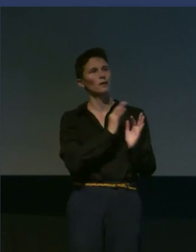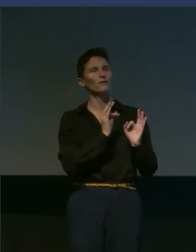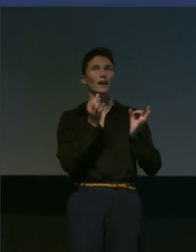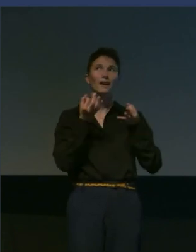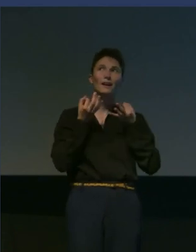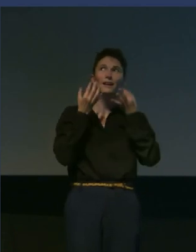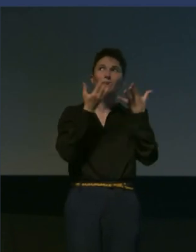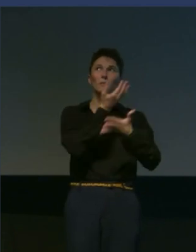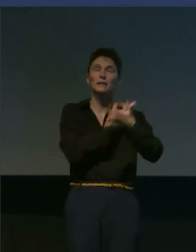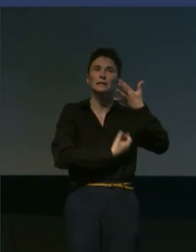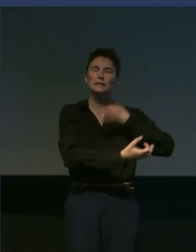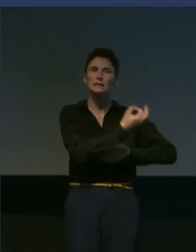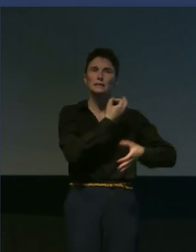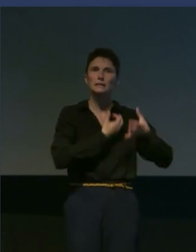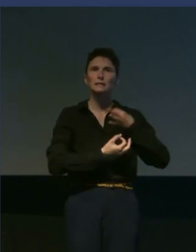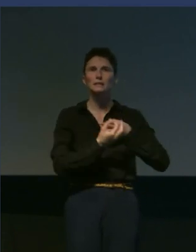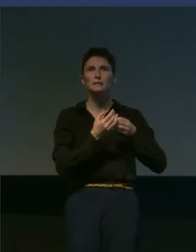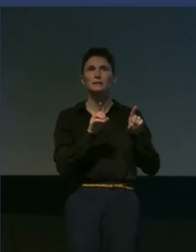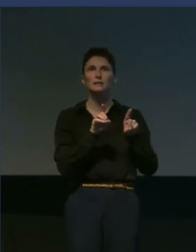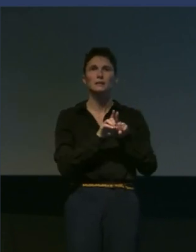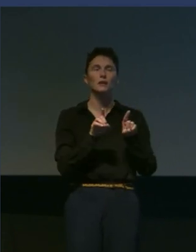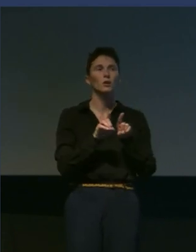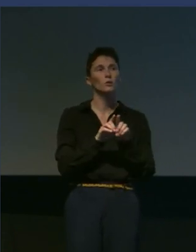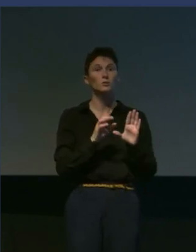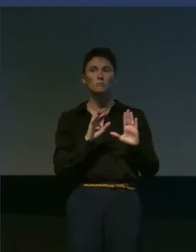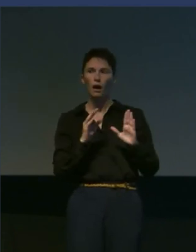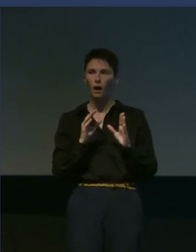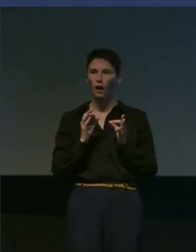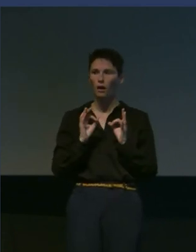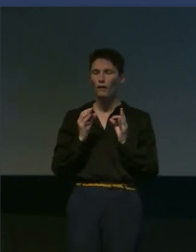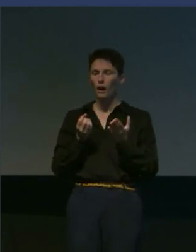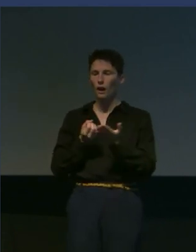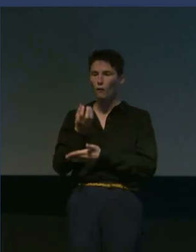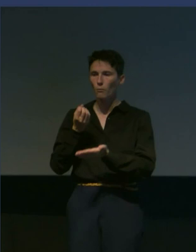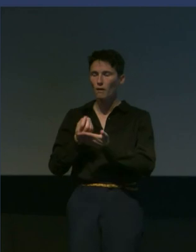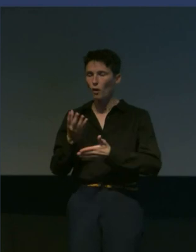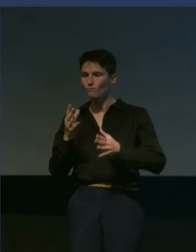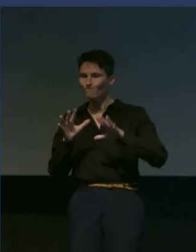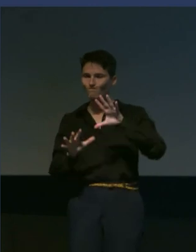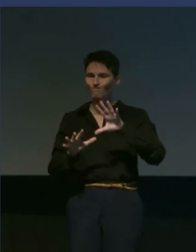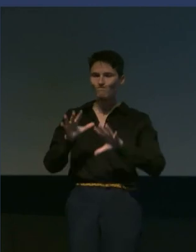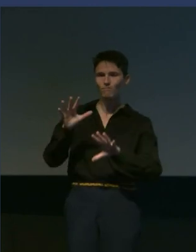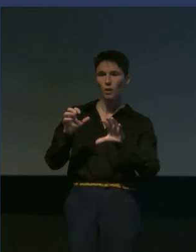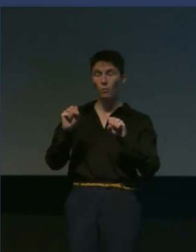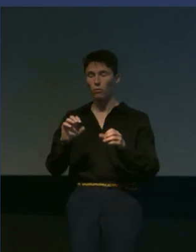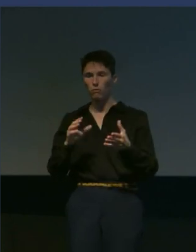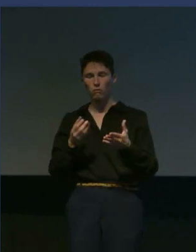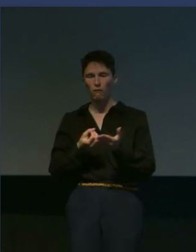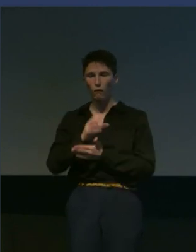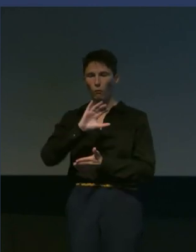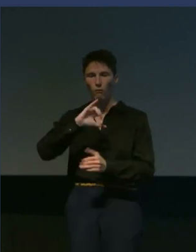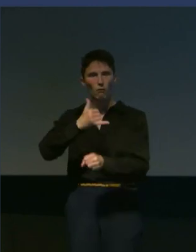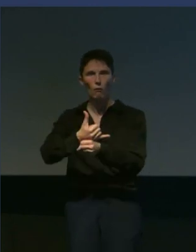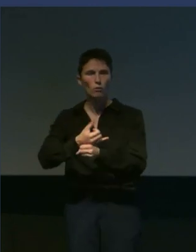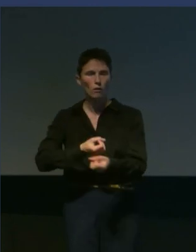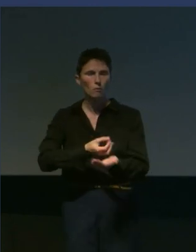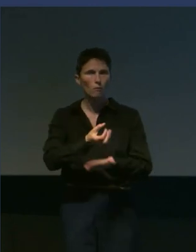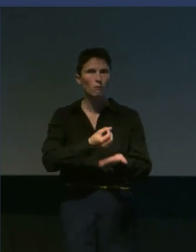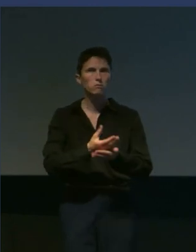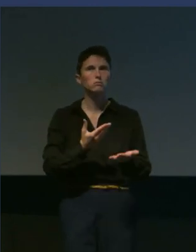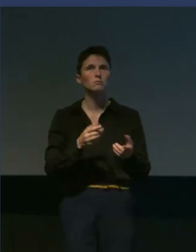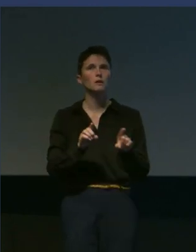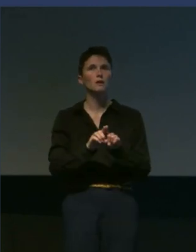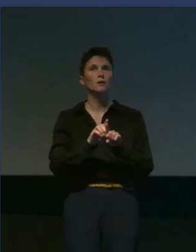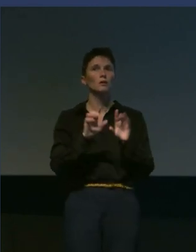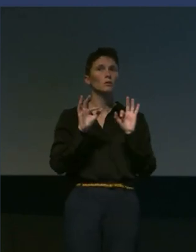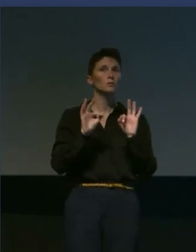climat, de l'information, peut-être du climat, et si ça s'appliquait avec des informations en général, et vous